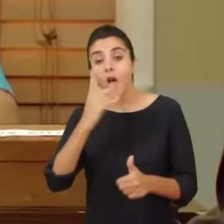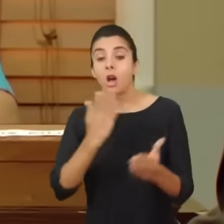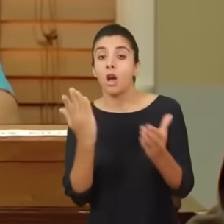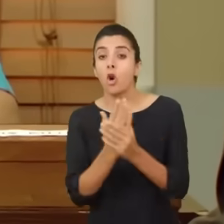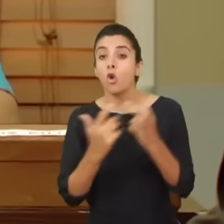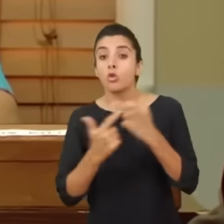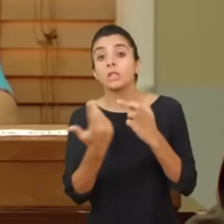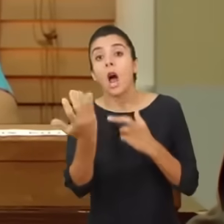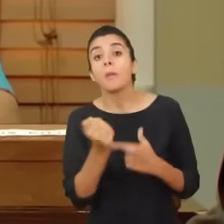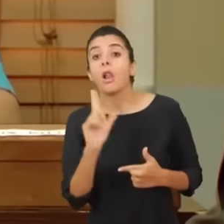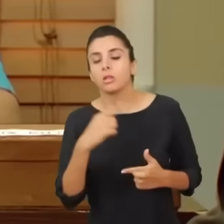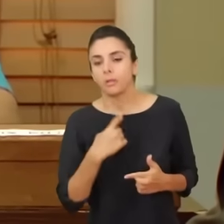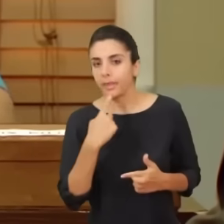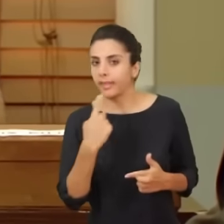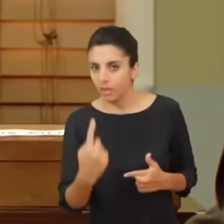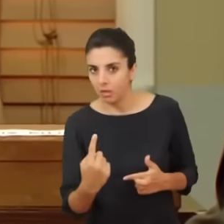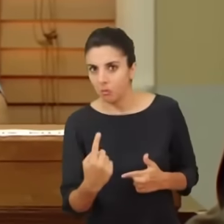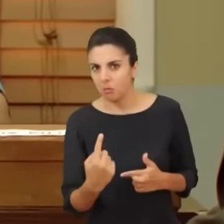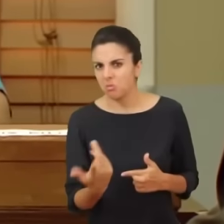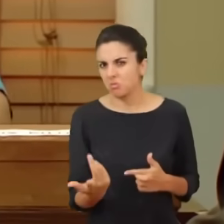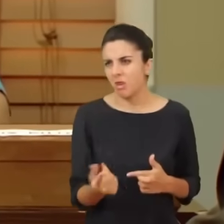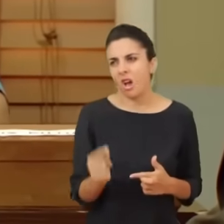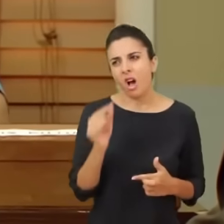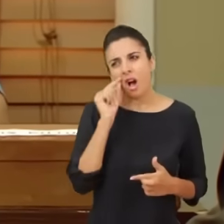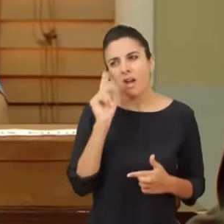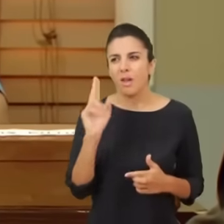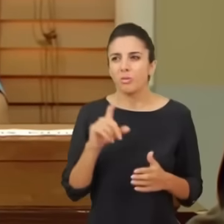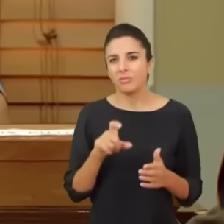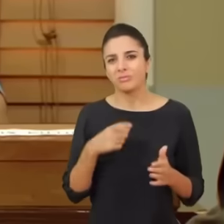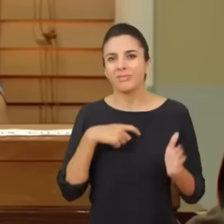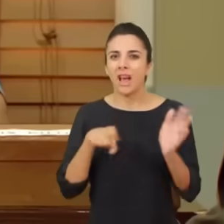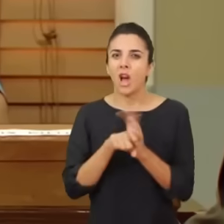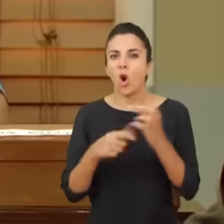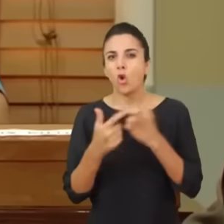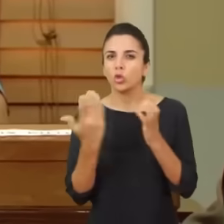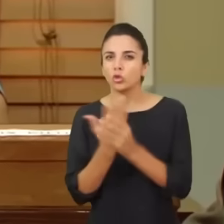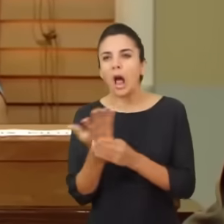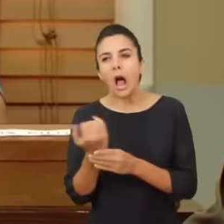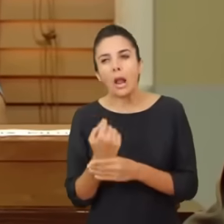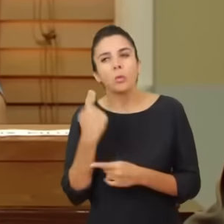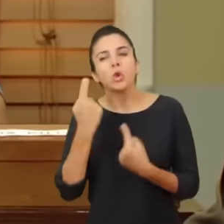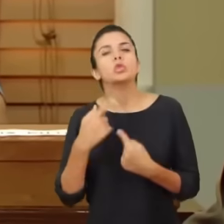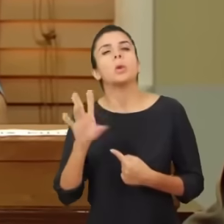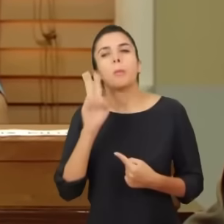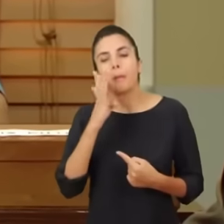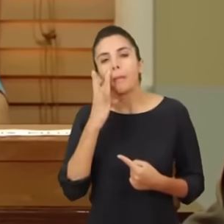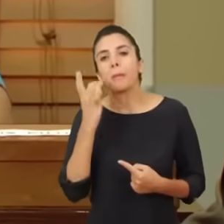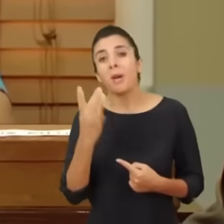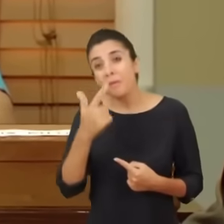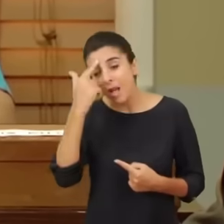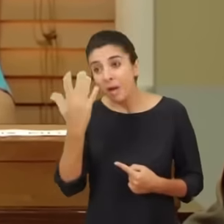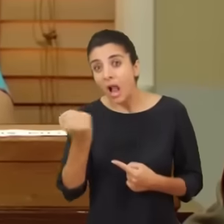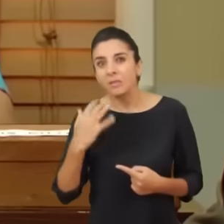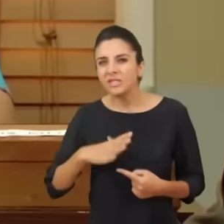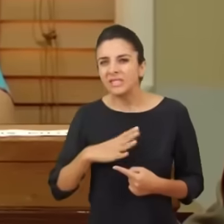falan almanız lazım dedim. Onun pek ruhsat almaya meyli yok ama yani eğer almaya kalkarsa da